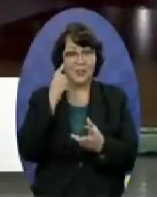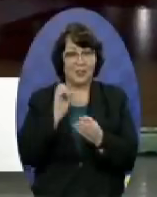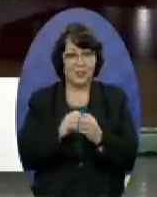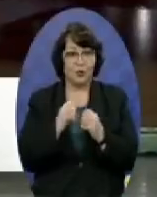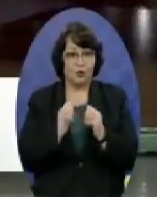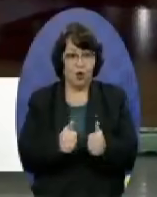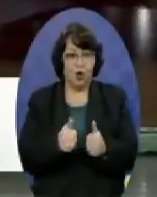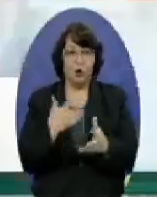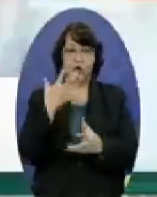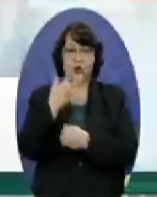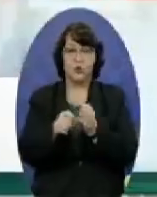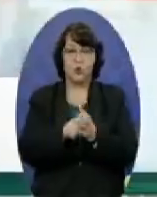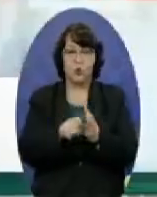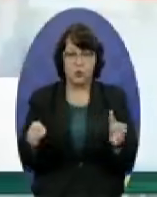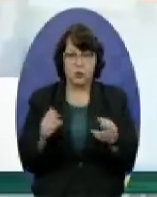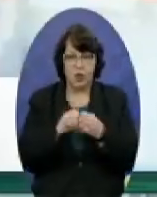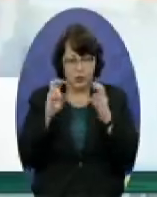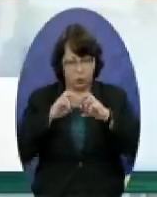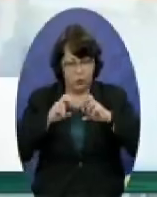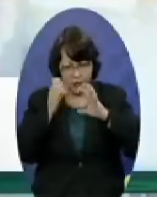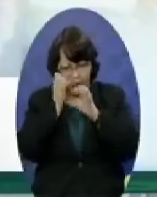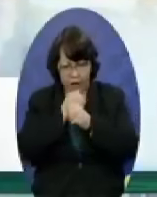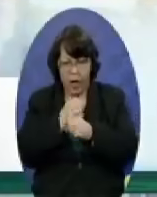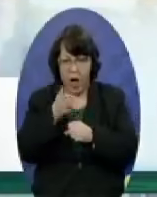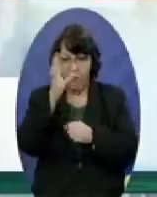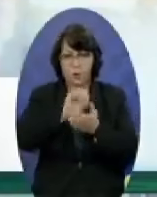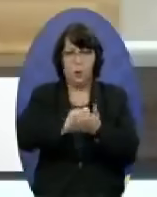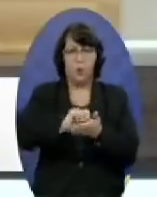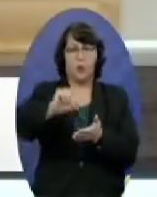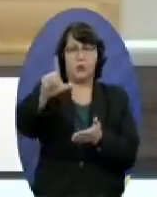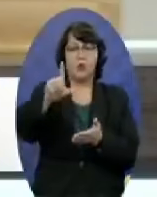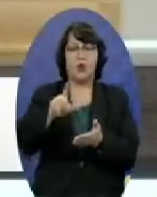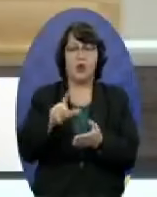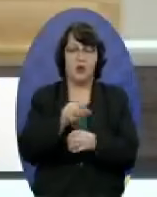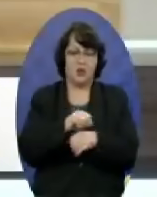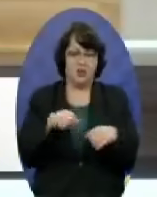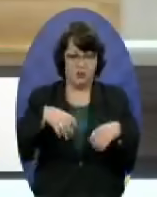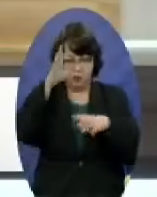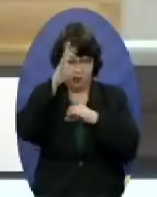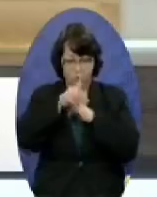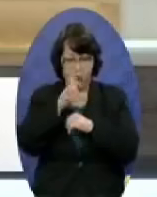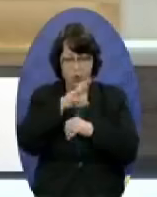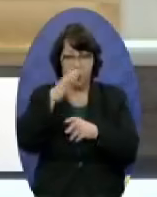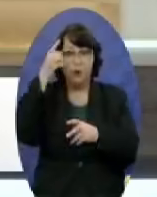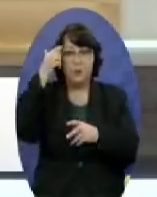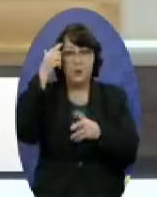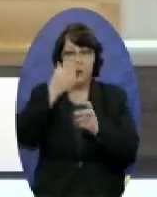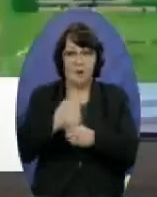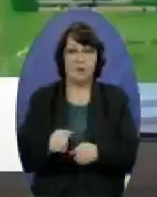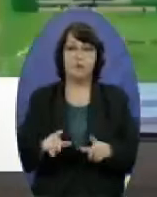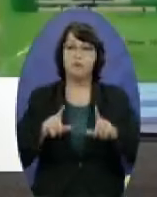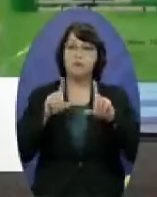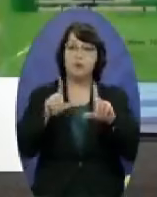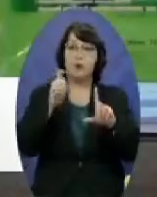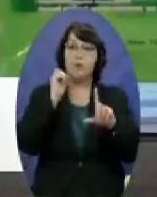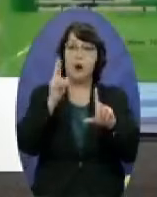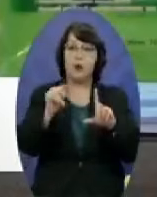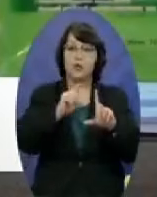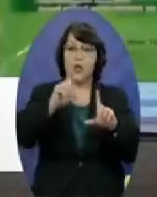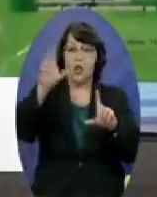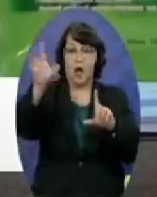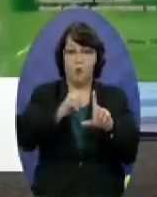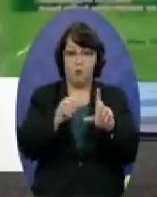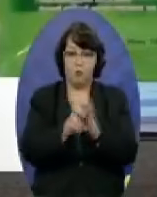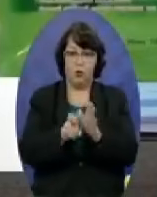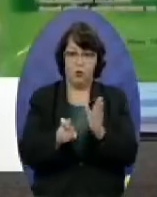ажил ямар үн цэнтэй вэ гэдгийг эрдэмтэд өөрсдөө мэдэх боломжтой болж байгааг тэрээр хэлж байлаа. Мөн патентээ барьж очоод банкнаас зээл авах боломж